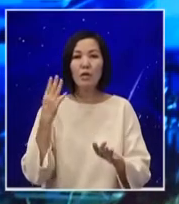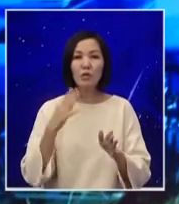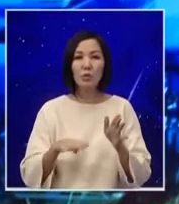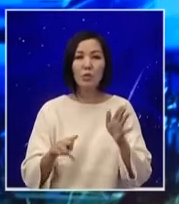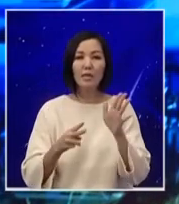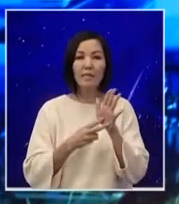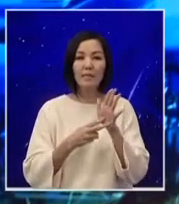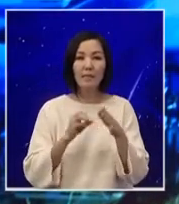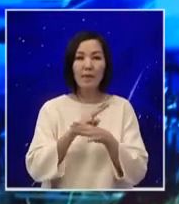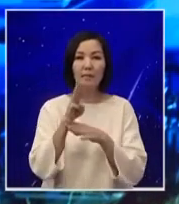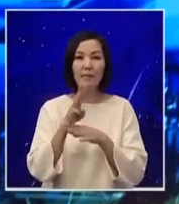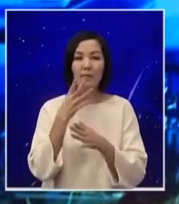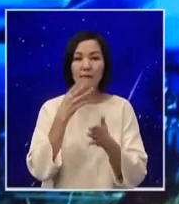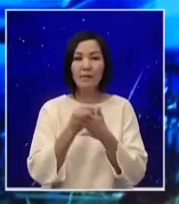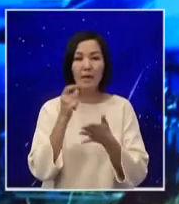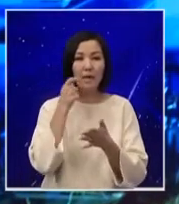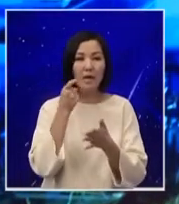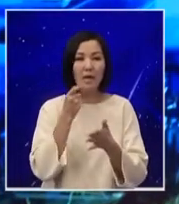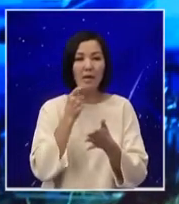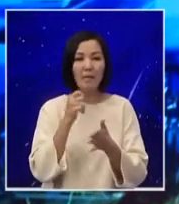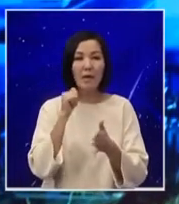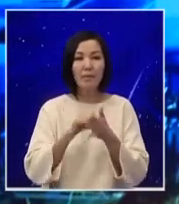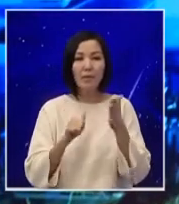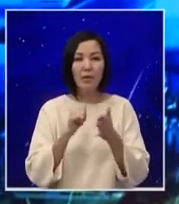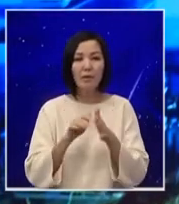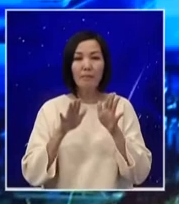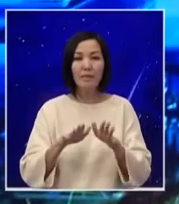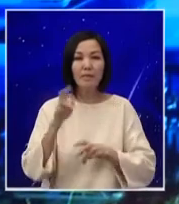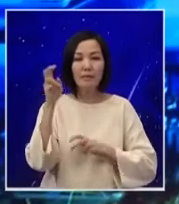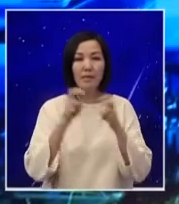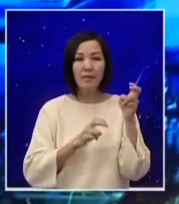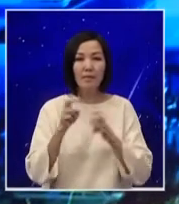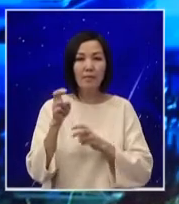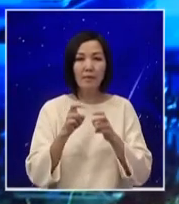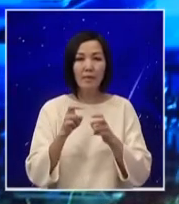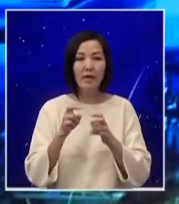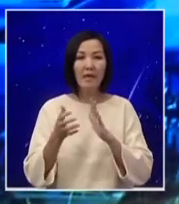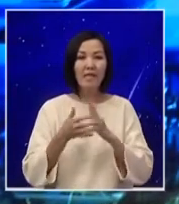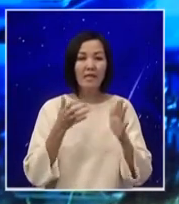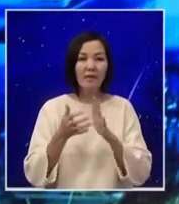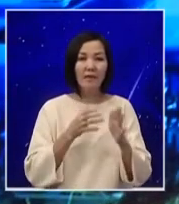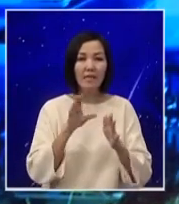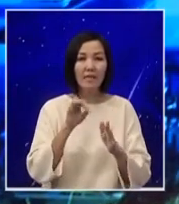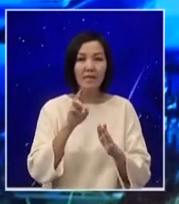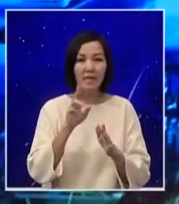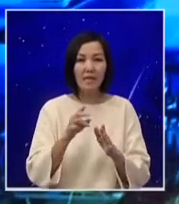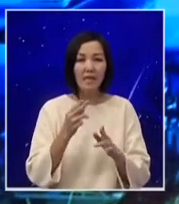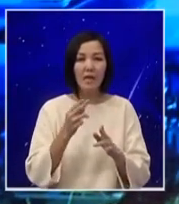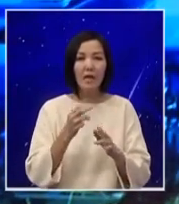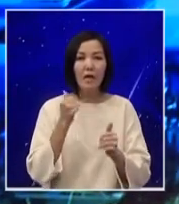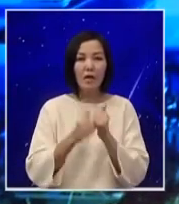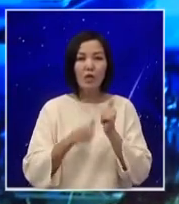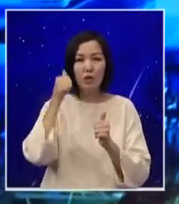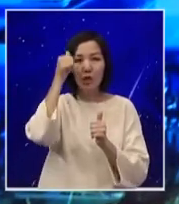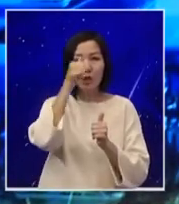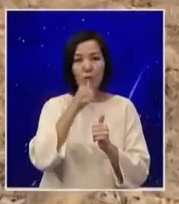процентов обеспечивает тебя сахаром причина одна местные предприниматели сталкиваются с нехваткой сырья из года в год